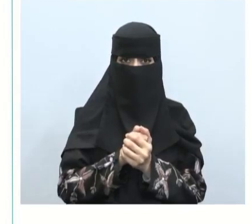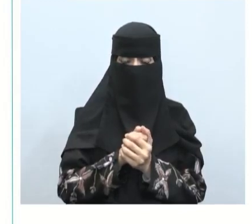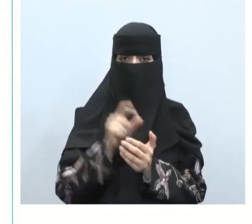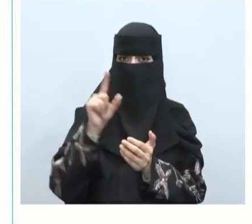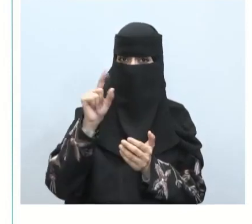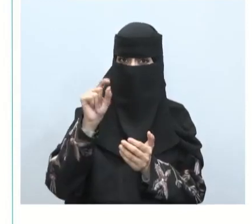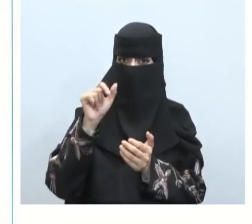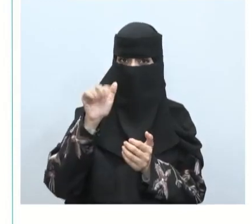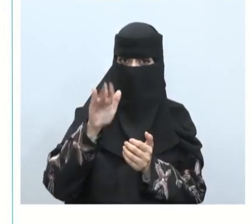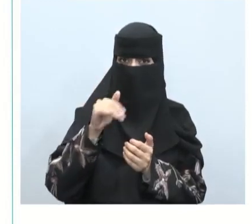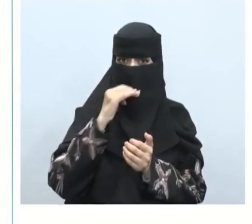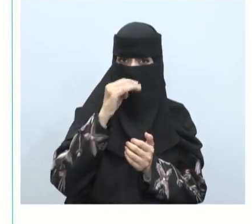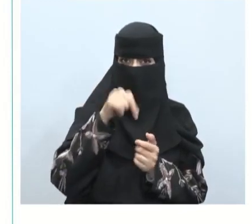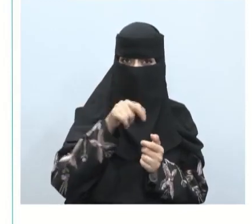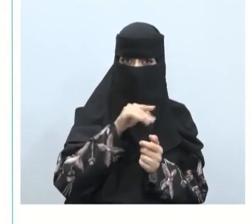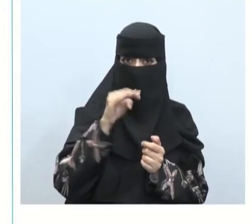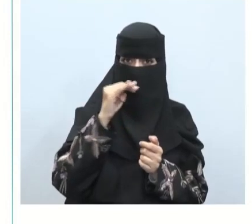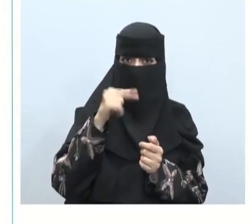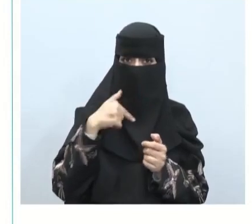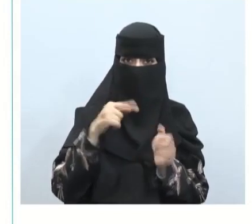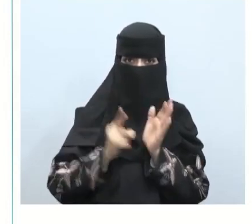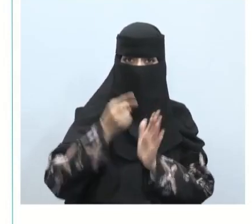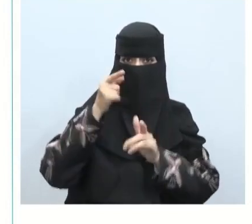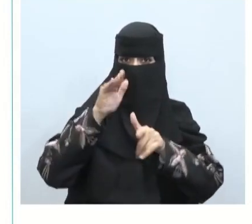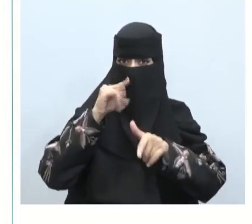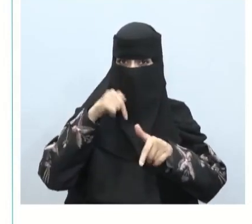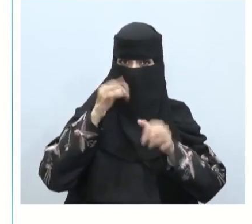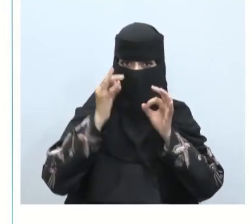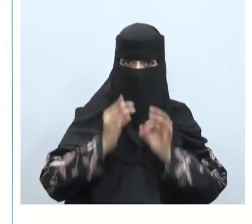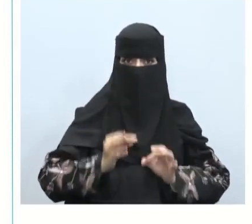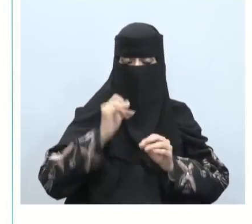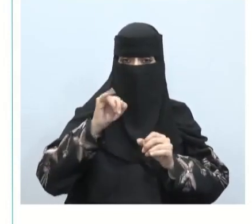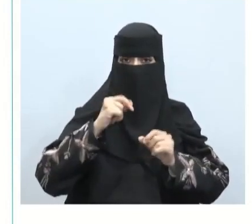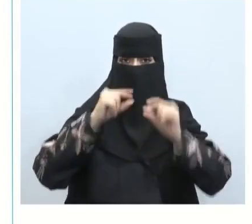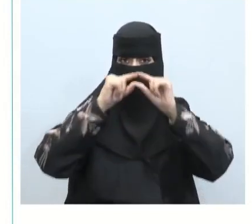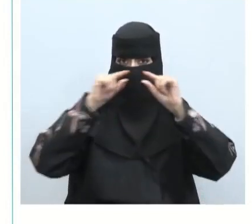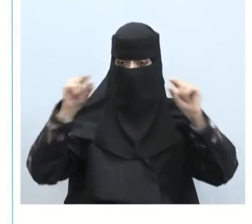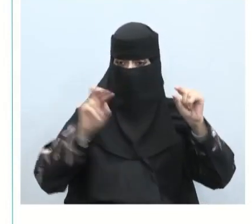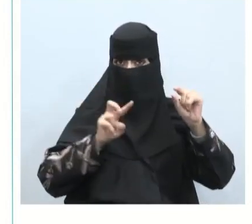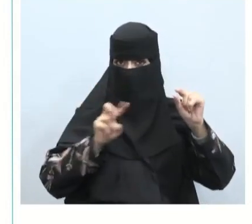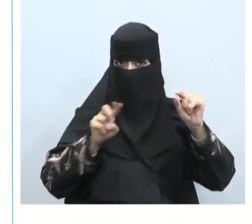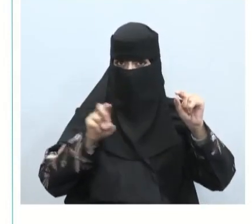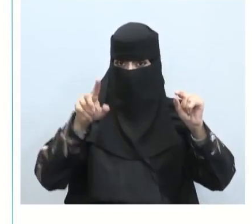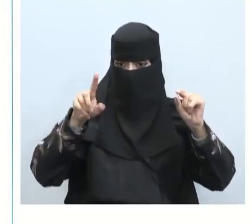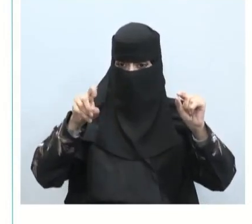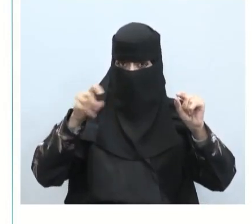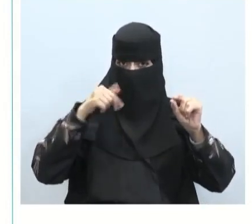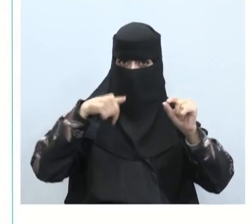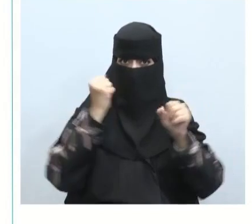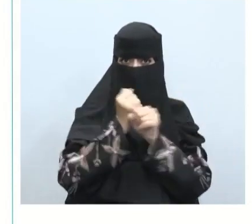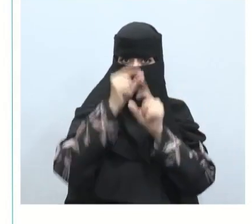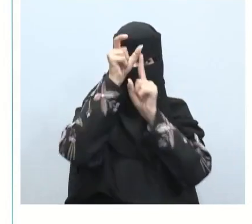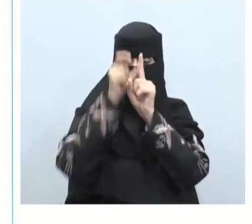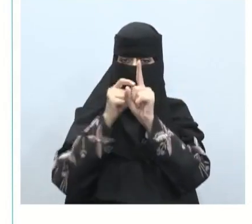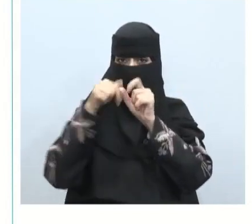احسنتم اذا الاجابه او الحل الاولي ان تتحقق من شريط تمرير الصوت في شريط المهام في